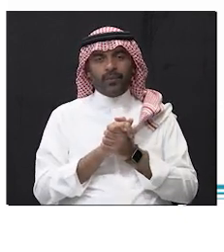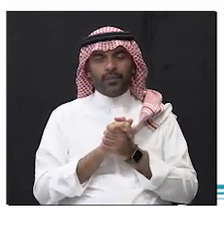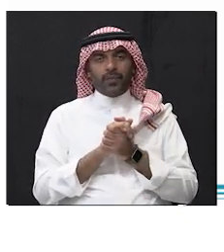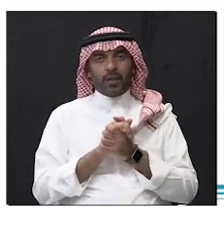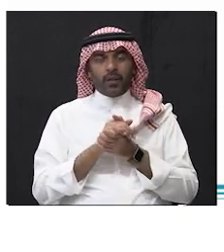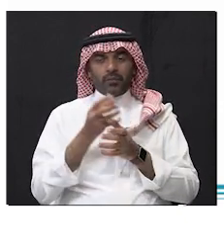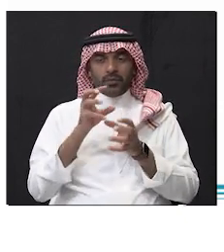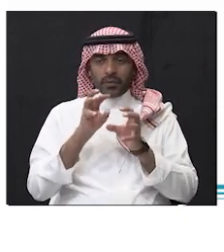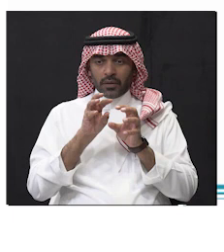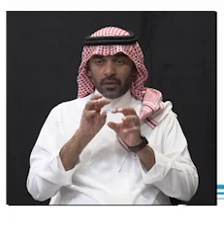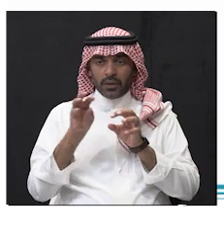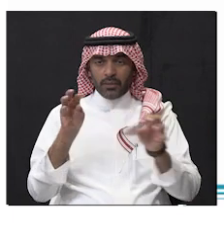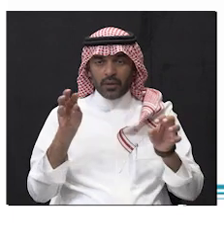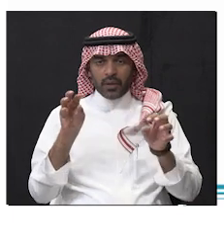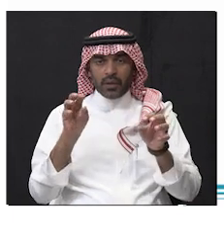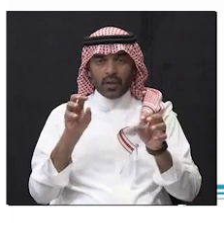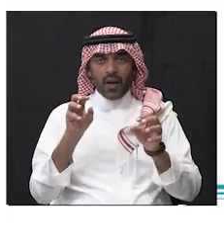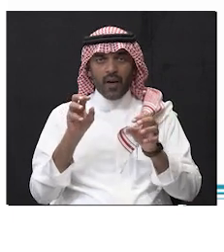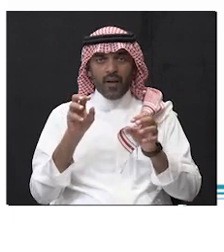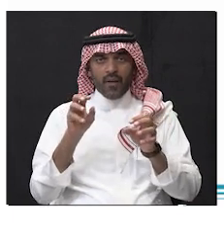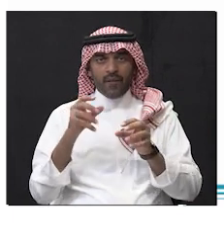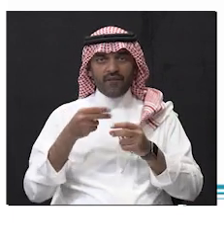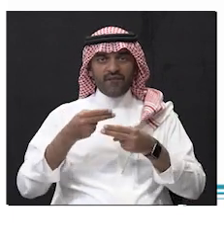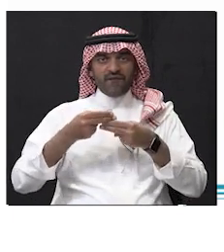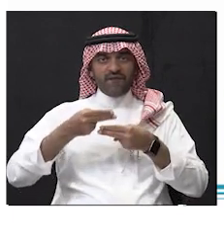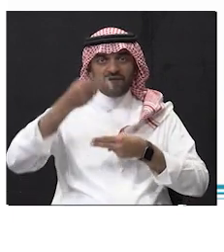التمييز بين الفقاريات واللافقاريات،